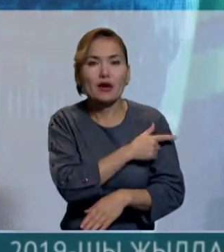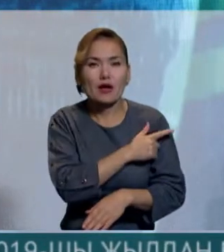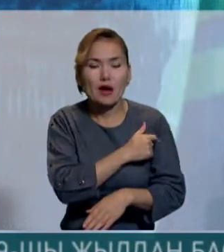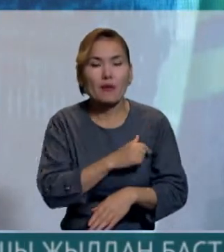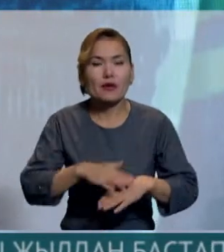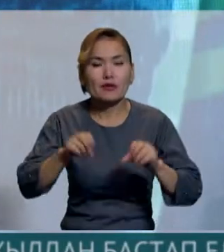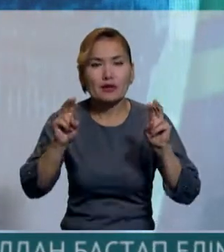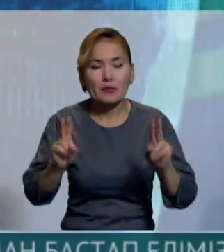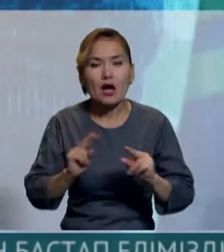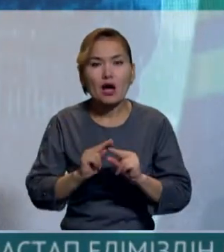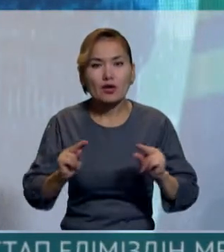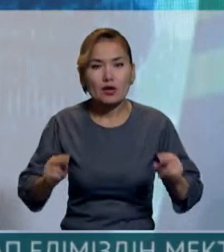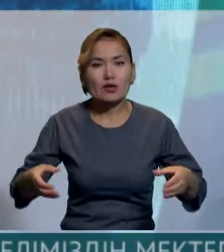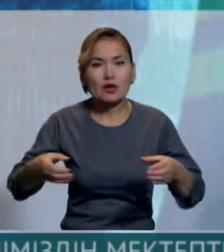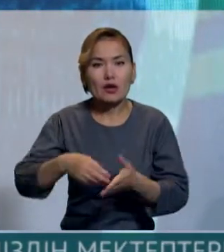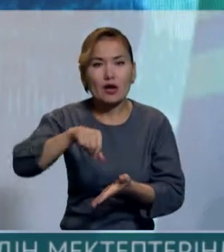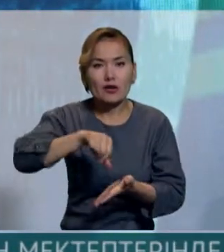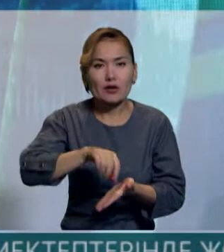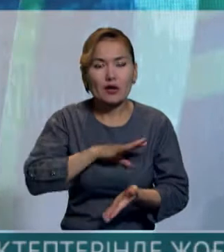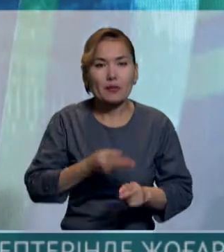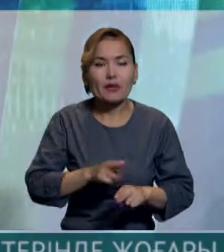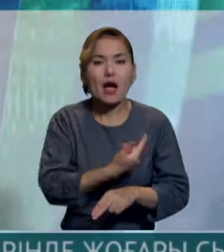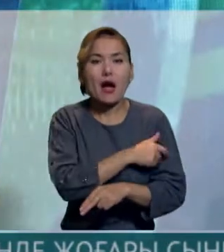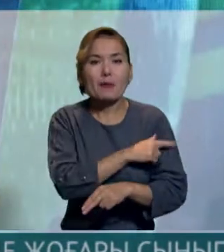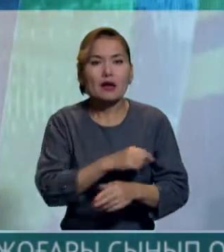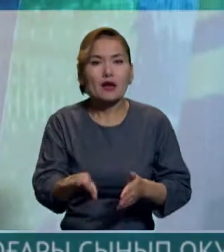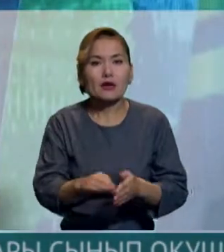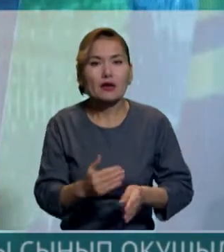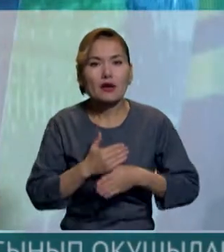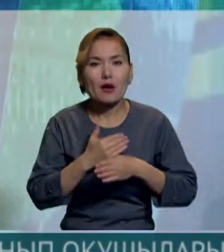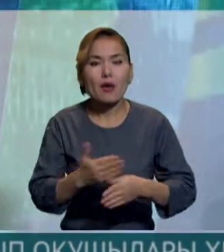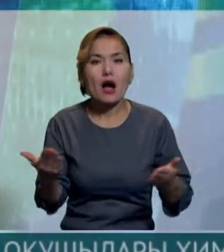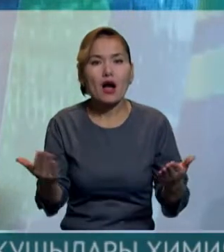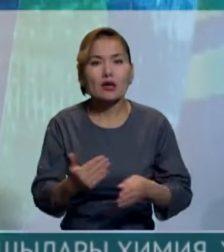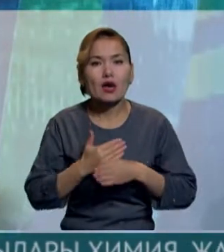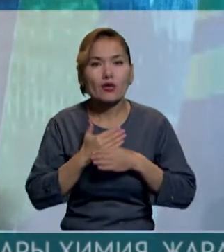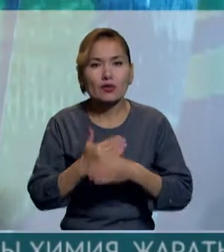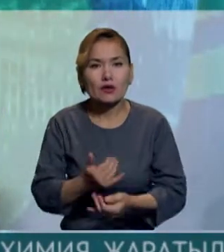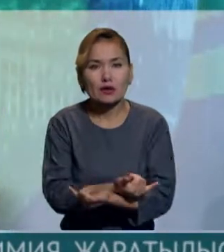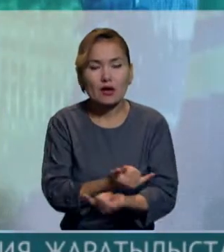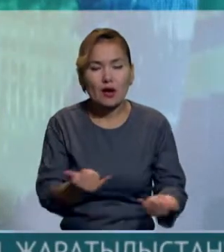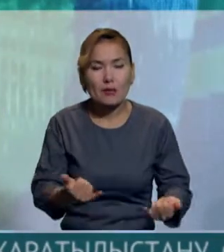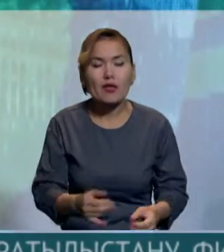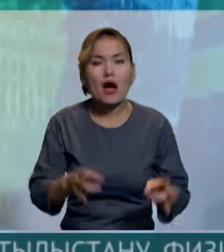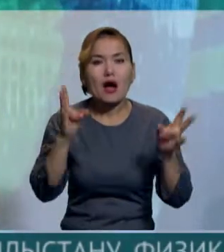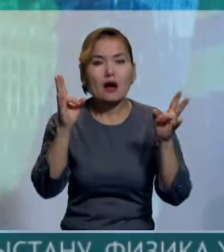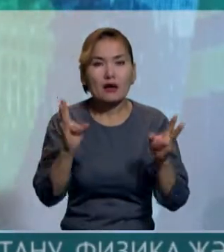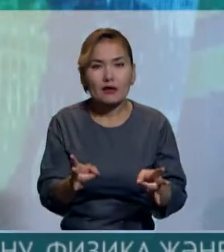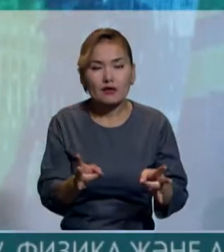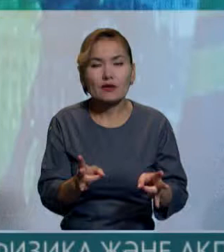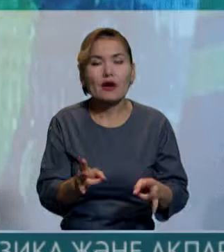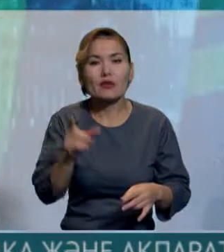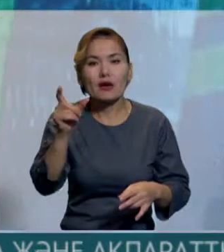мен еріктілер қатысты. Сонымен алғашқы медициналық жәрдем қалай көрсетіледі? Апатқа түскен адамға ең алдымен қандай көмек берілуі